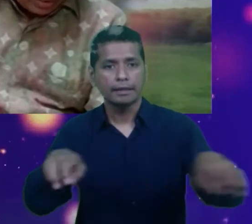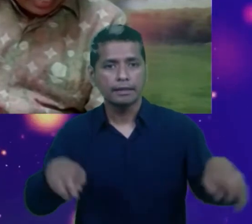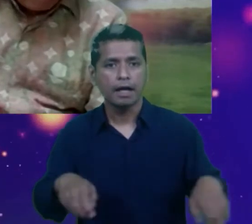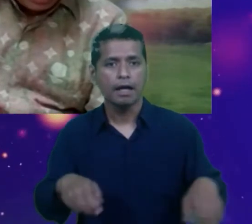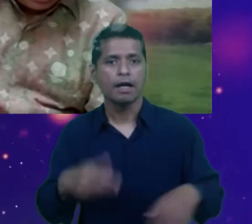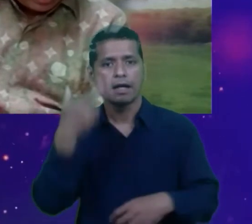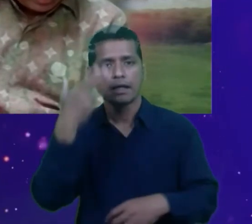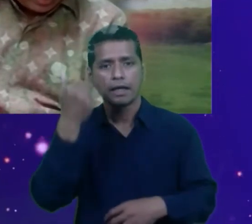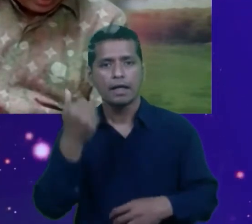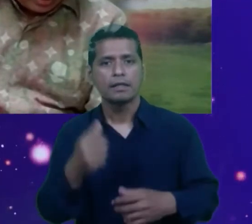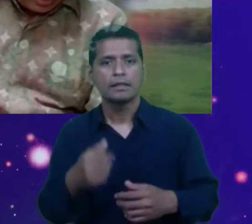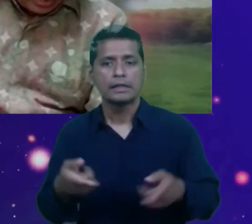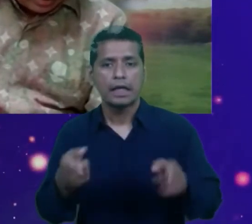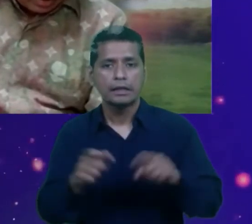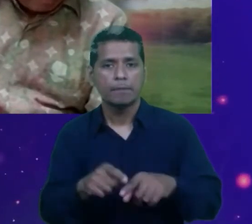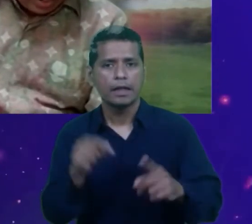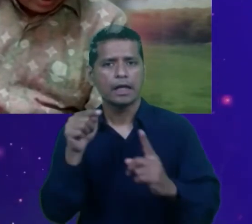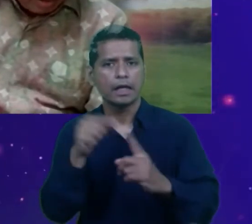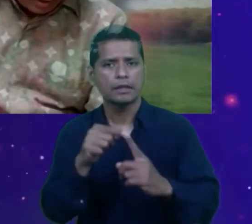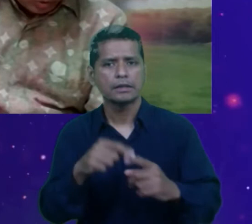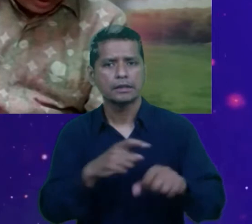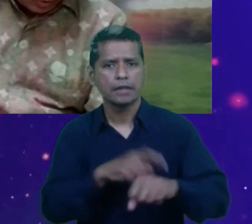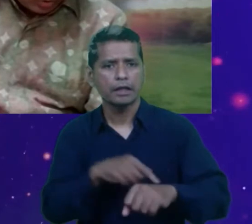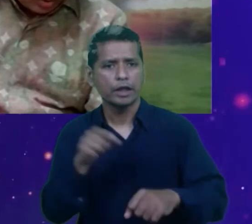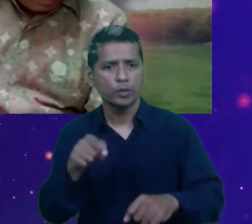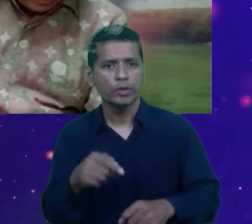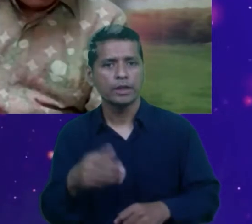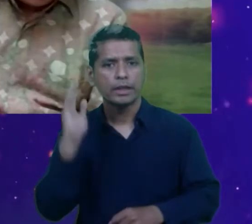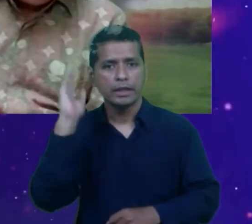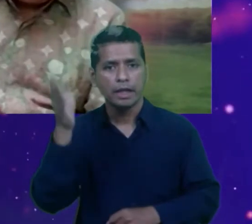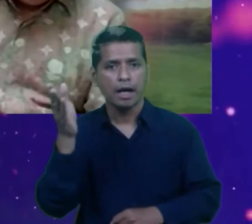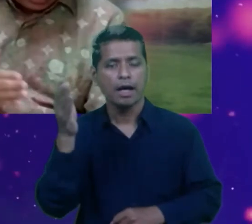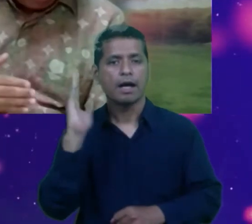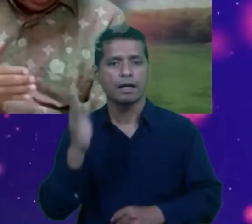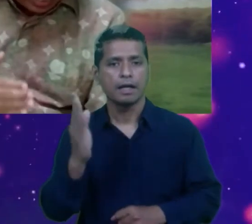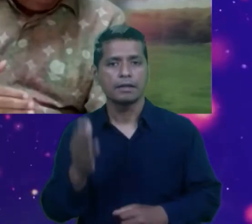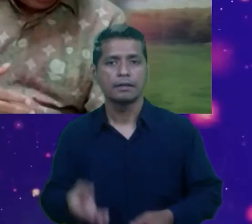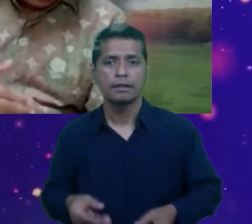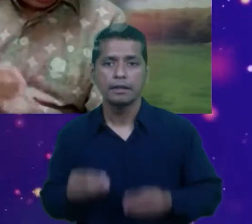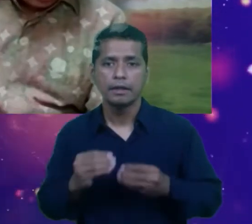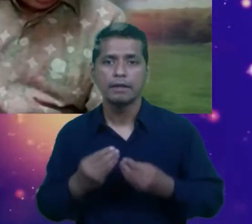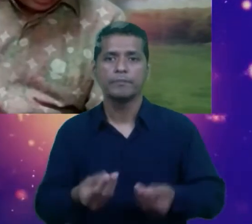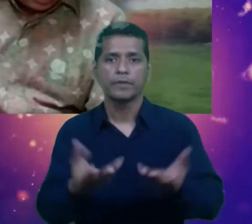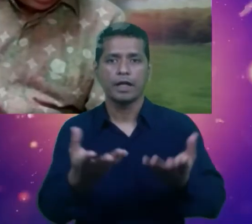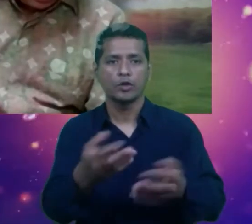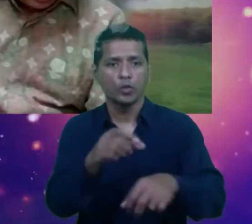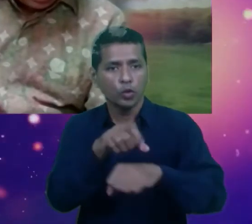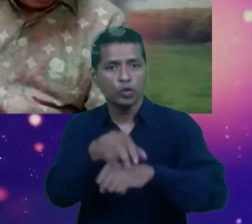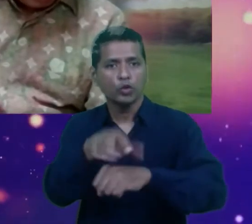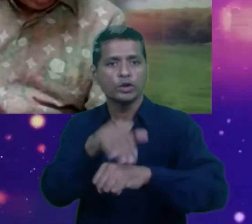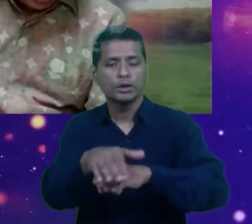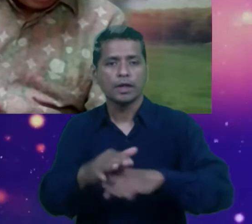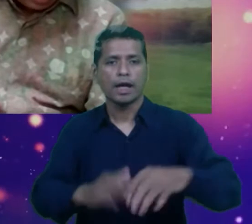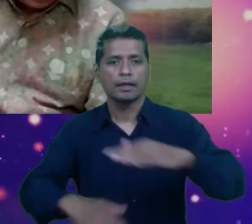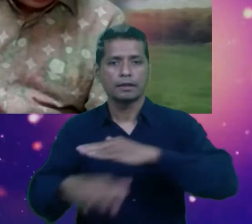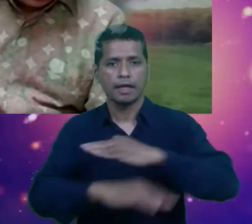ke-8, dan keempat makhluk itu masing-masing bersayap enam, lalu sekelilingnya di dalamnya penuh dengan